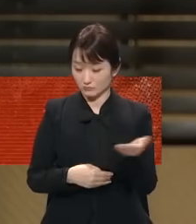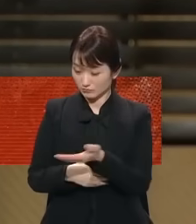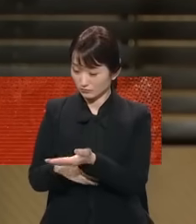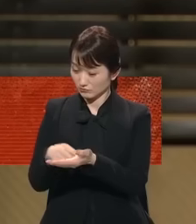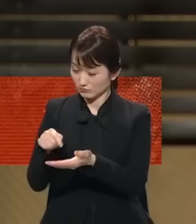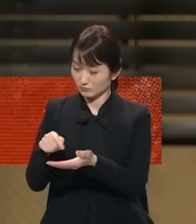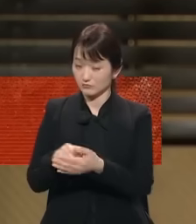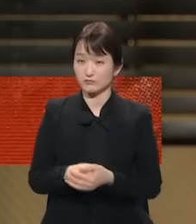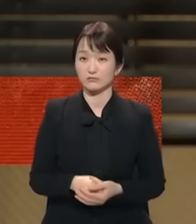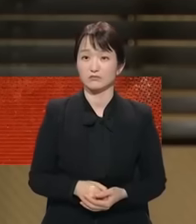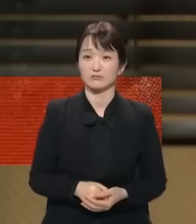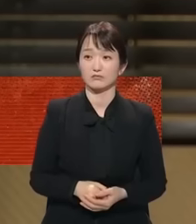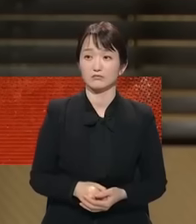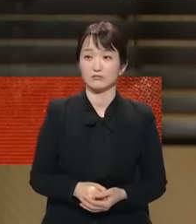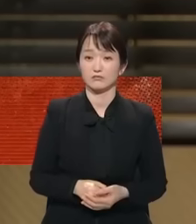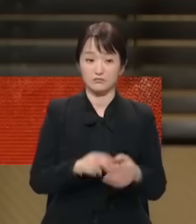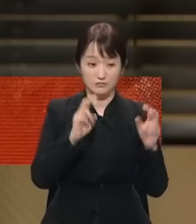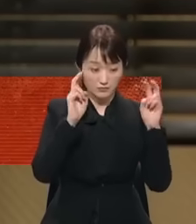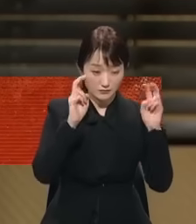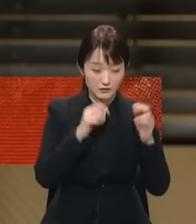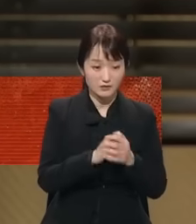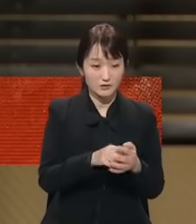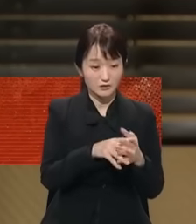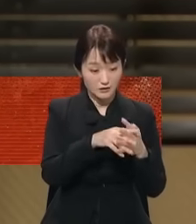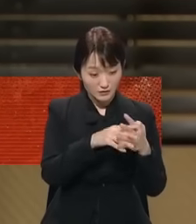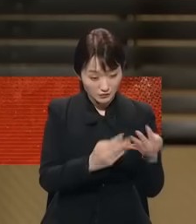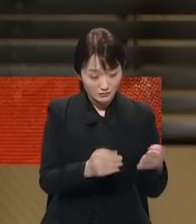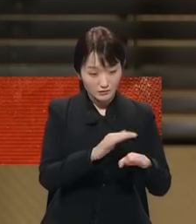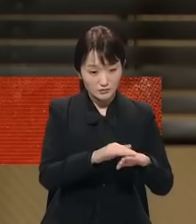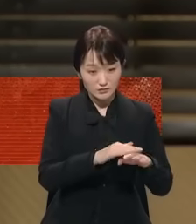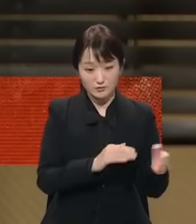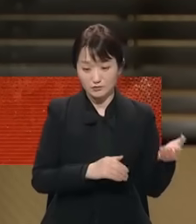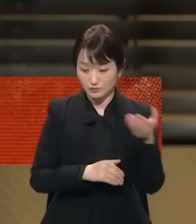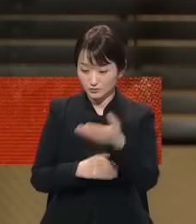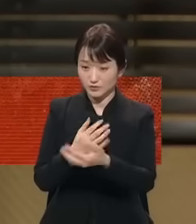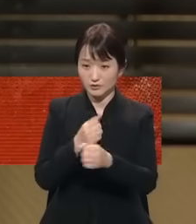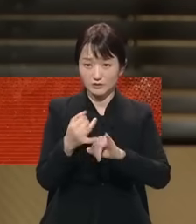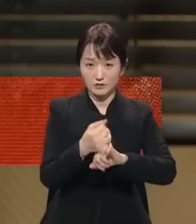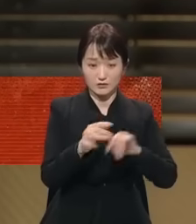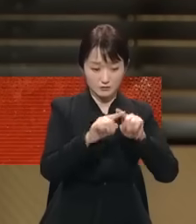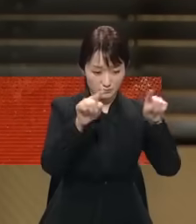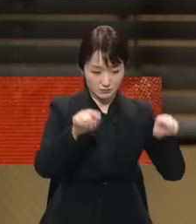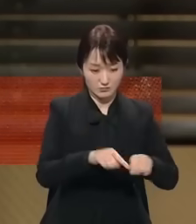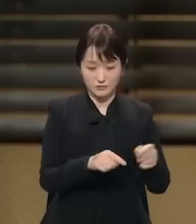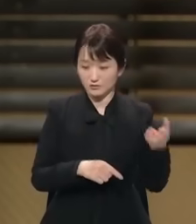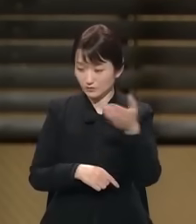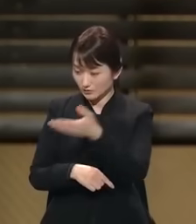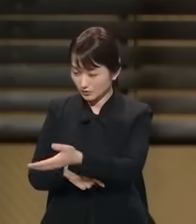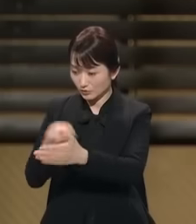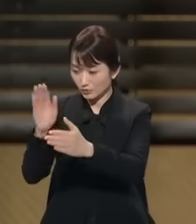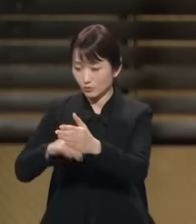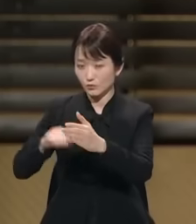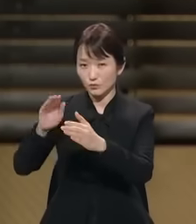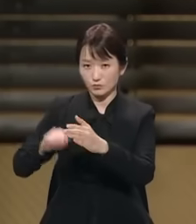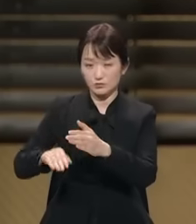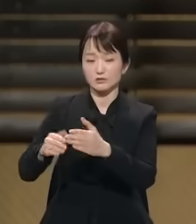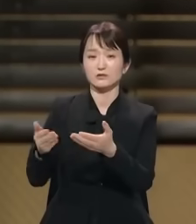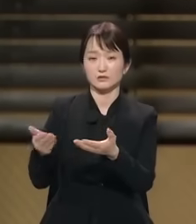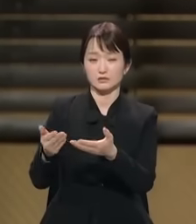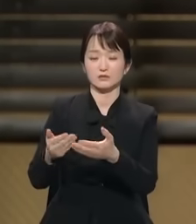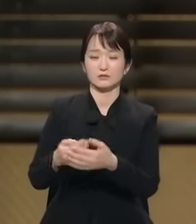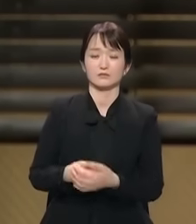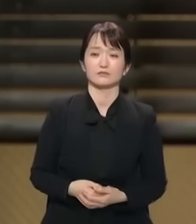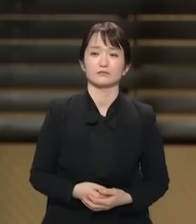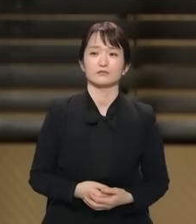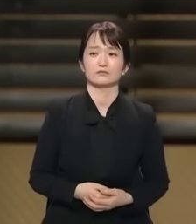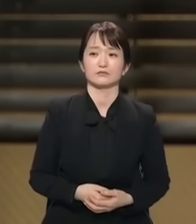아니라 이거 회사에서 뭐 영수증 처리하고 계약서 갖다 주는 거하고는 다른 경우잖아요. 거기는 공적인 자리니까 그렇게 하는 거고요. 저는 이